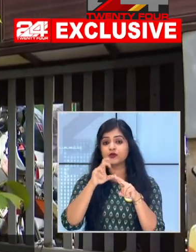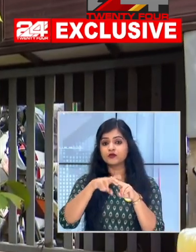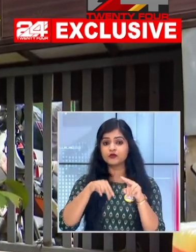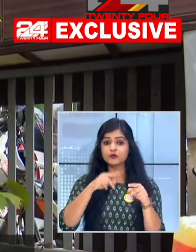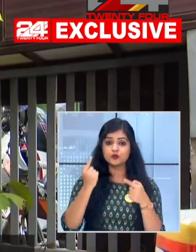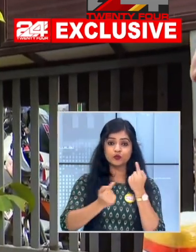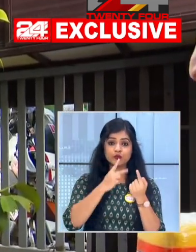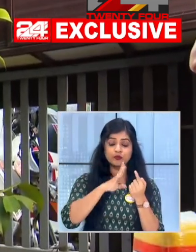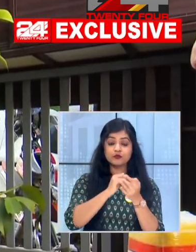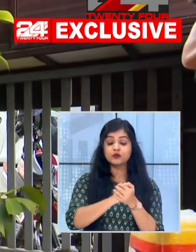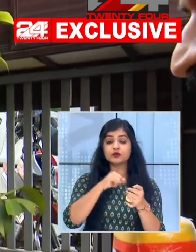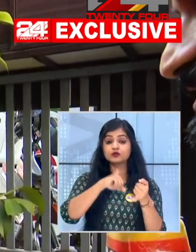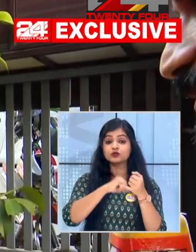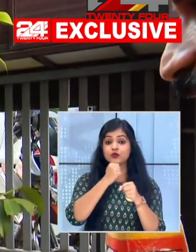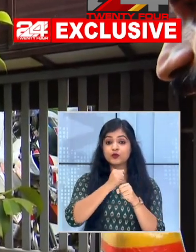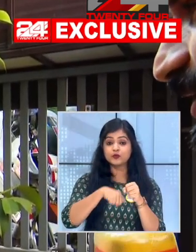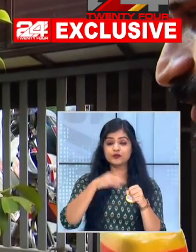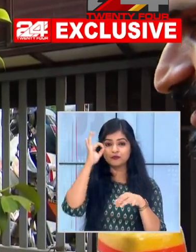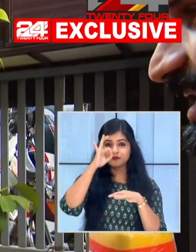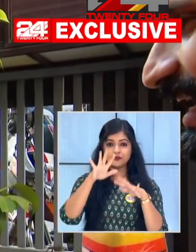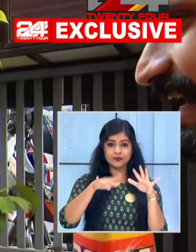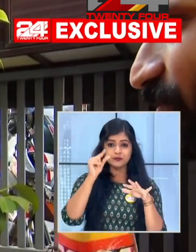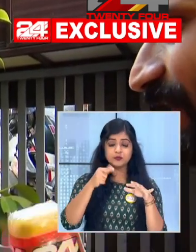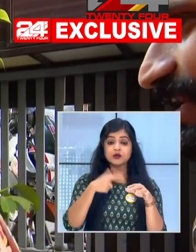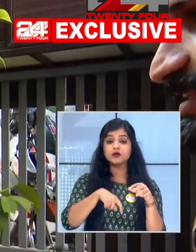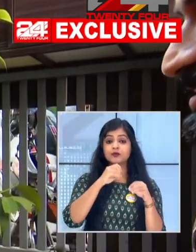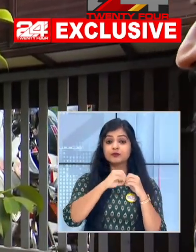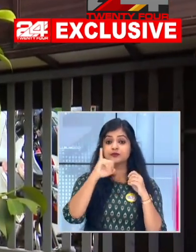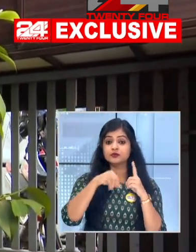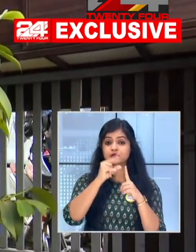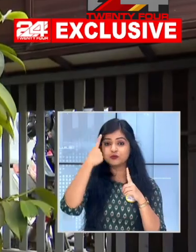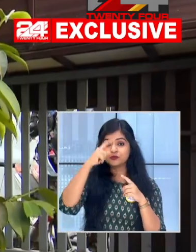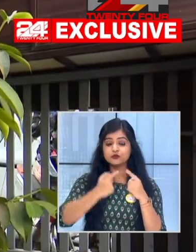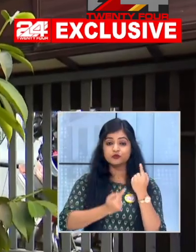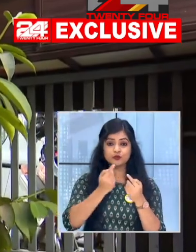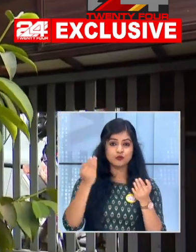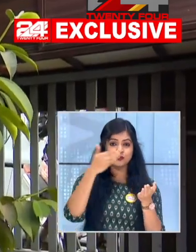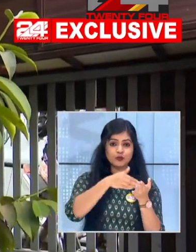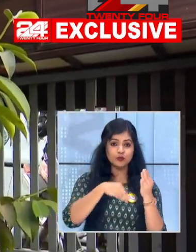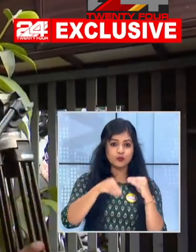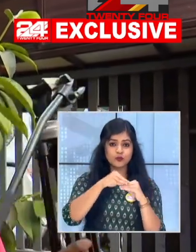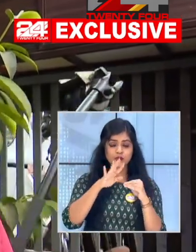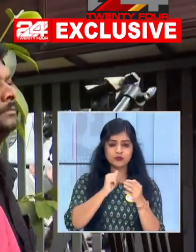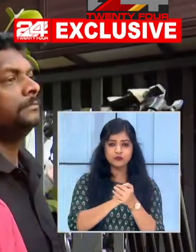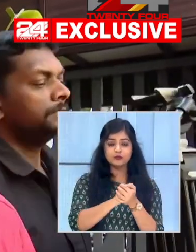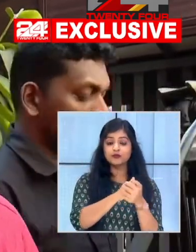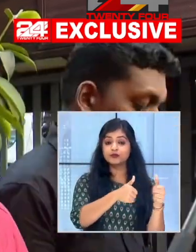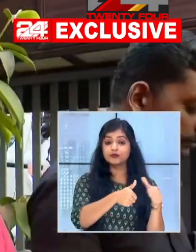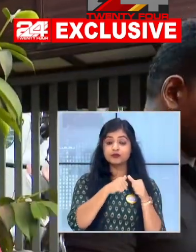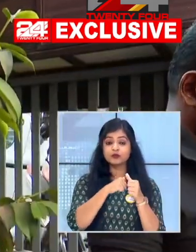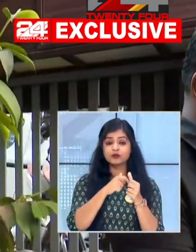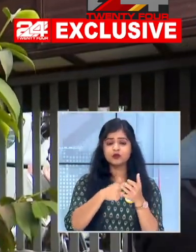ഏറെ നാൾ മുമ്പേ സുരേഷ് ഗോപി കളം നിറഞ്ഞു കഴിയുന്ന ഒരു സാഹചര്യമൊക്കെ ഉണ്ടായിരുന്നു. അതിനെയൊക്കെ എങ്ങനെയാണ് നോക്കിക്കാണുന്നത്? ഞങ്ങൾക്ക് ഭയപ്പെടേണ്ട കാര്യമില്ല. കാരണം